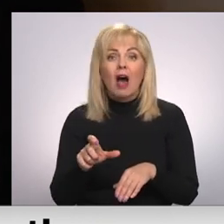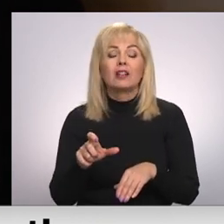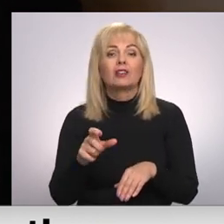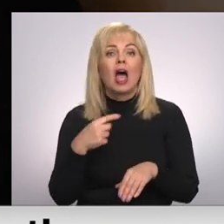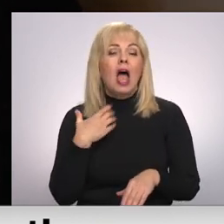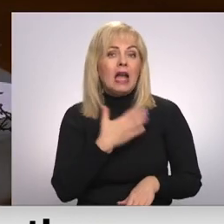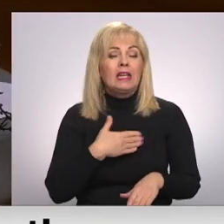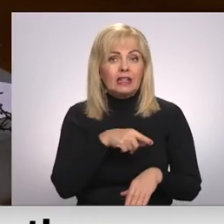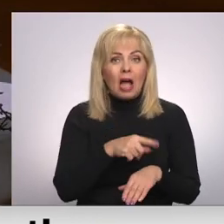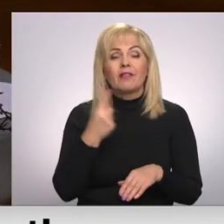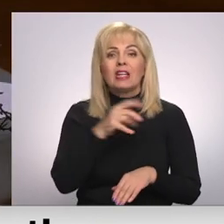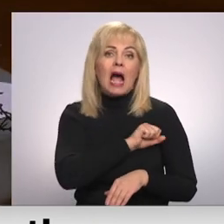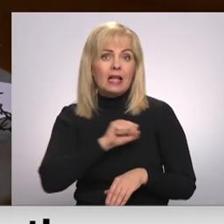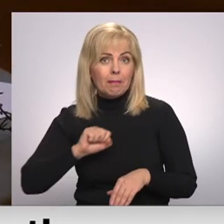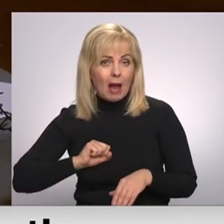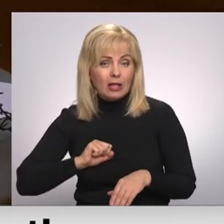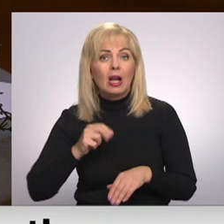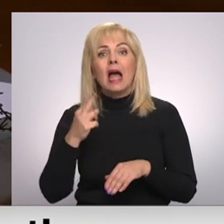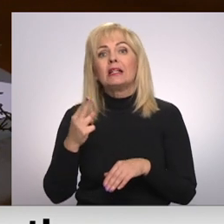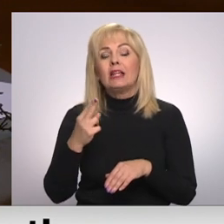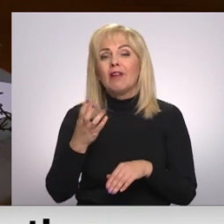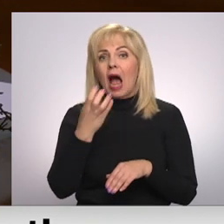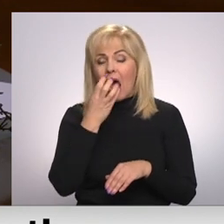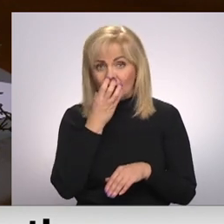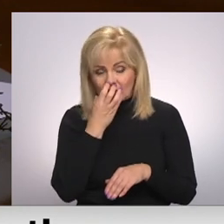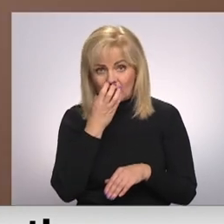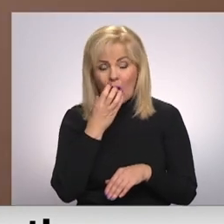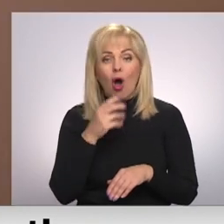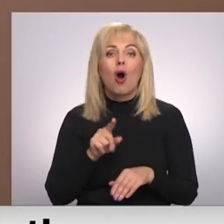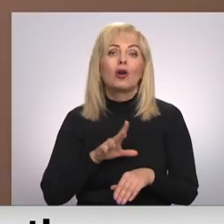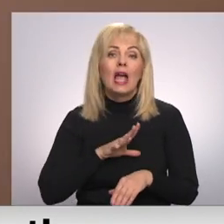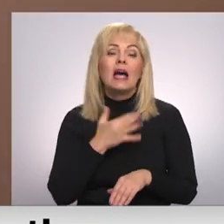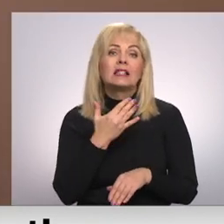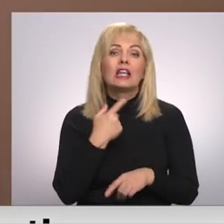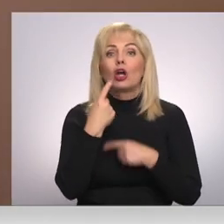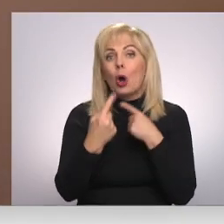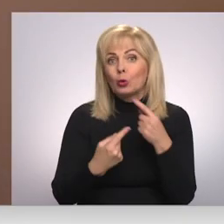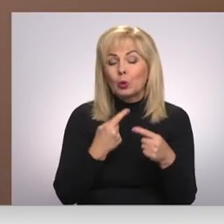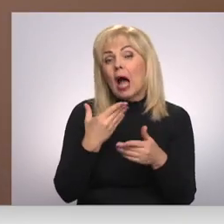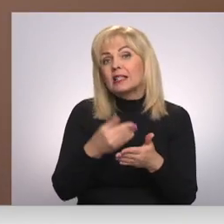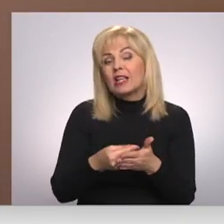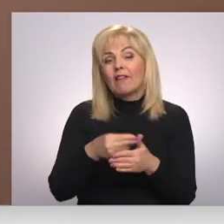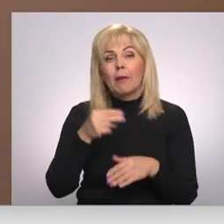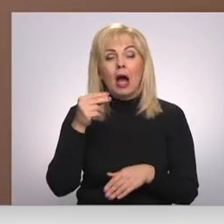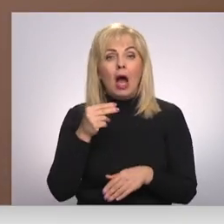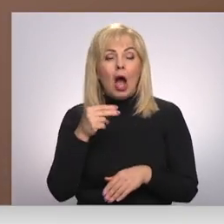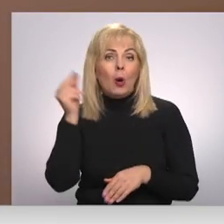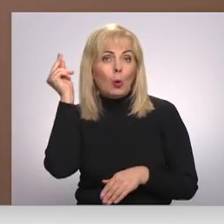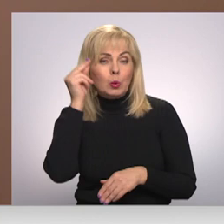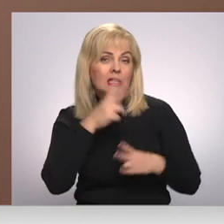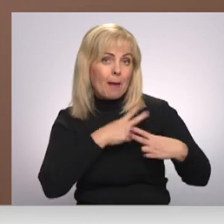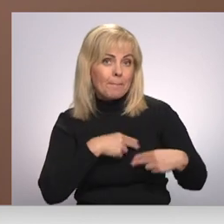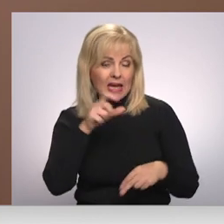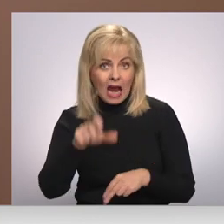viena pediatre un divi anesteziologi, reanimatologi. Cik es esmu runājis ar saviem kursabiedriem,